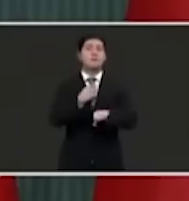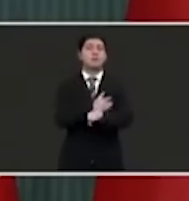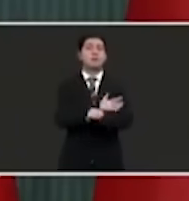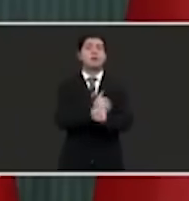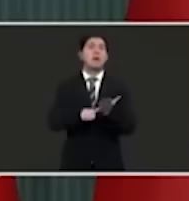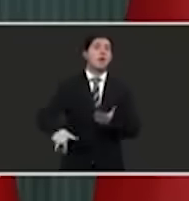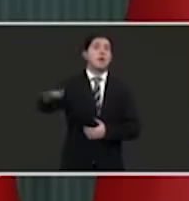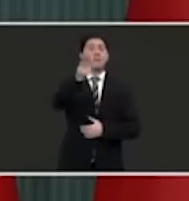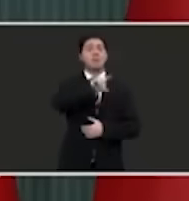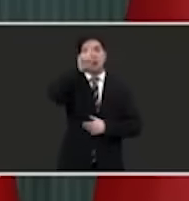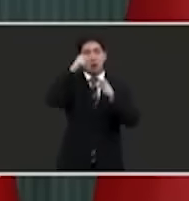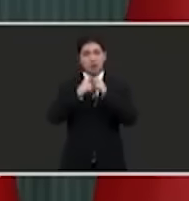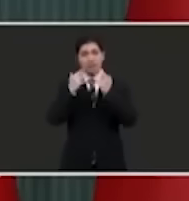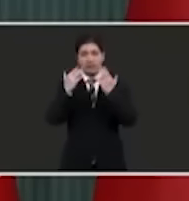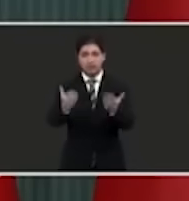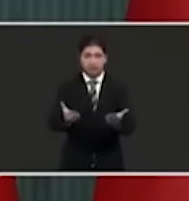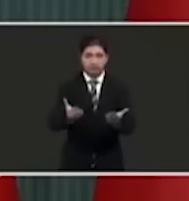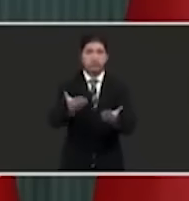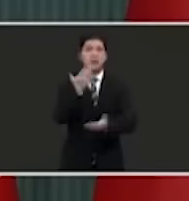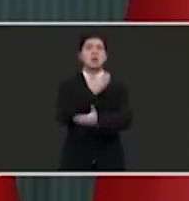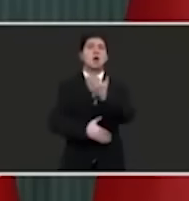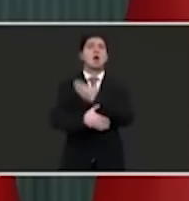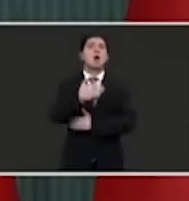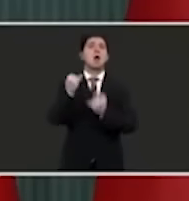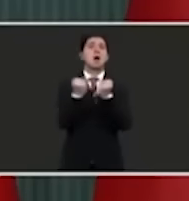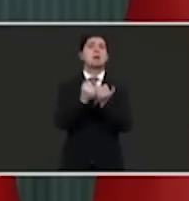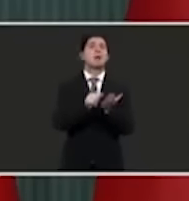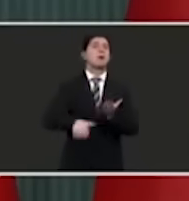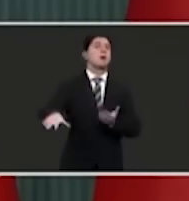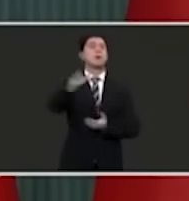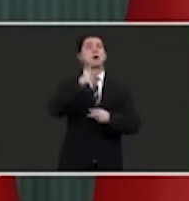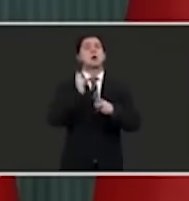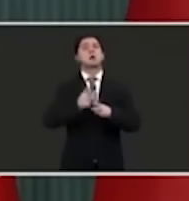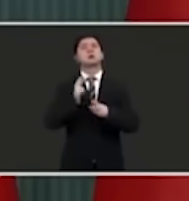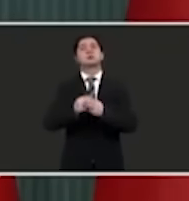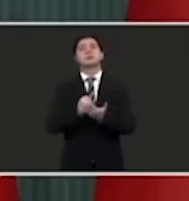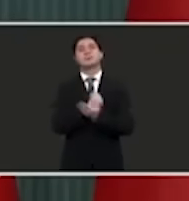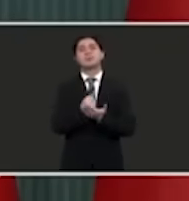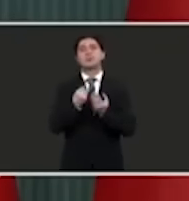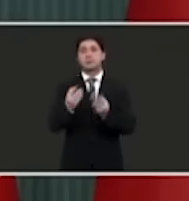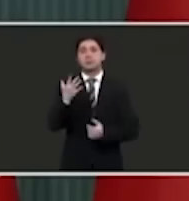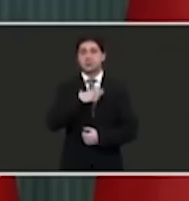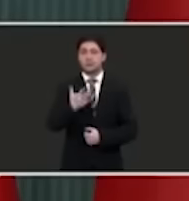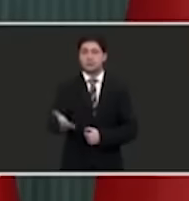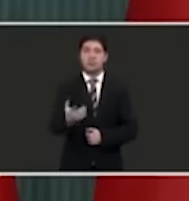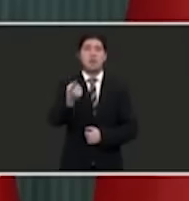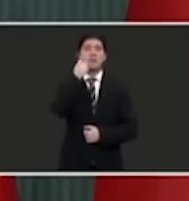vatandaşlarımıza Allah'tan rahmet, yaralı kardeşlerimize acil şifalar diliyorum.